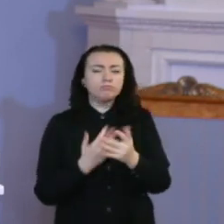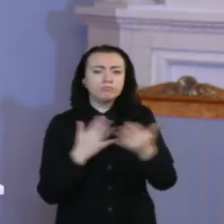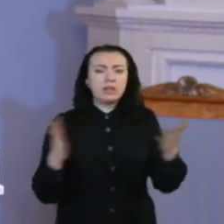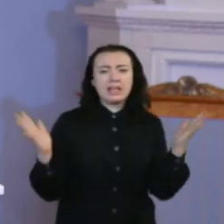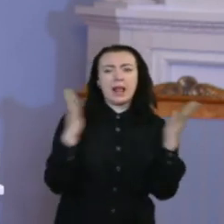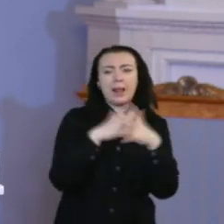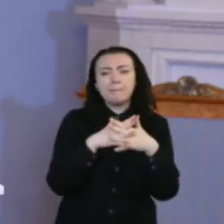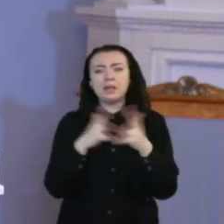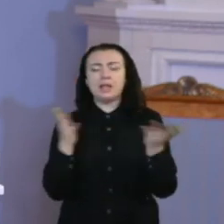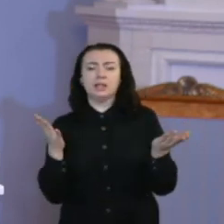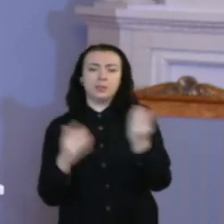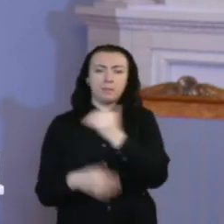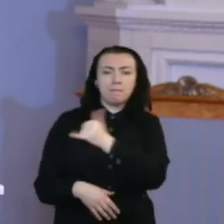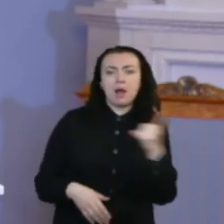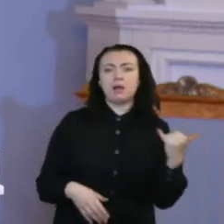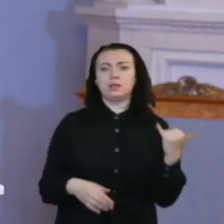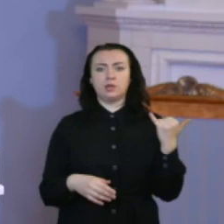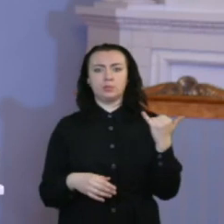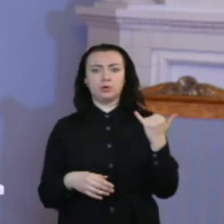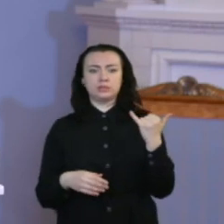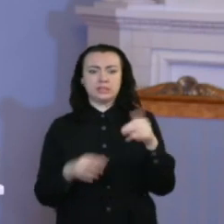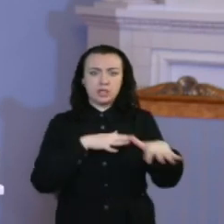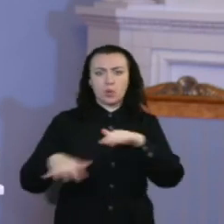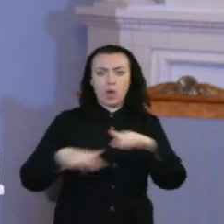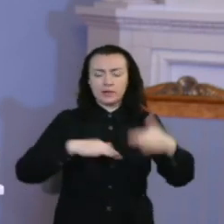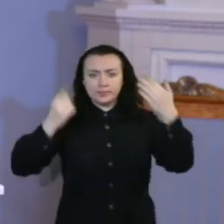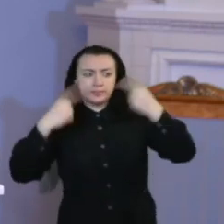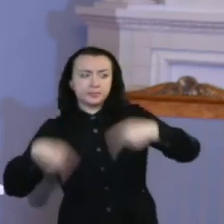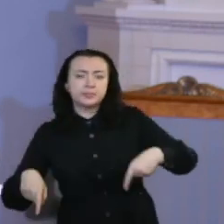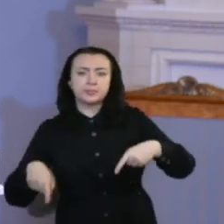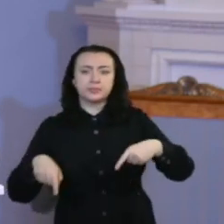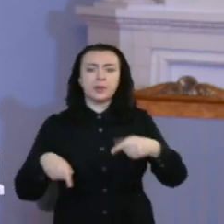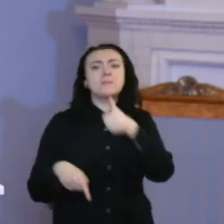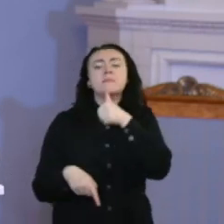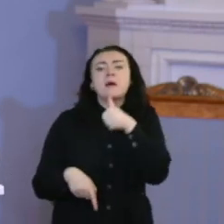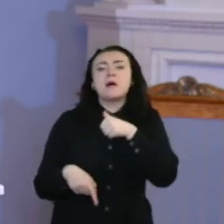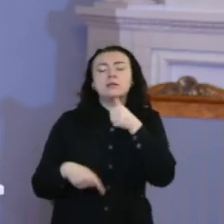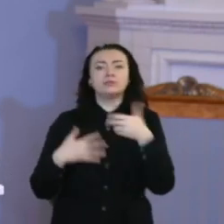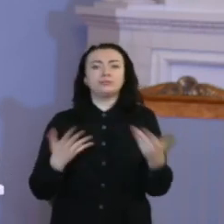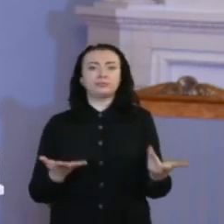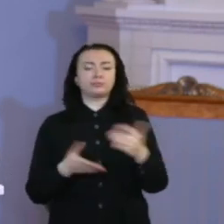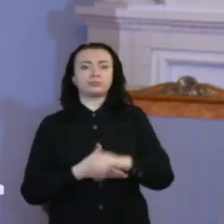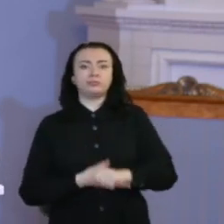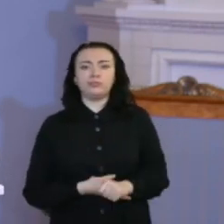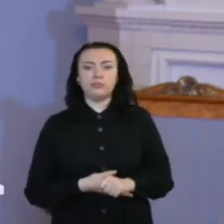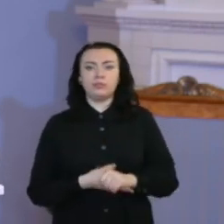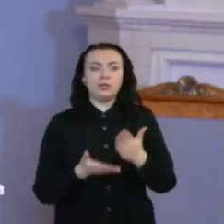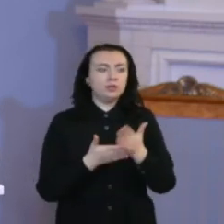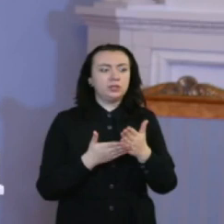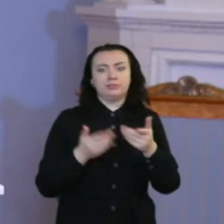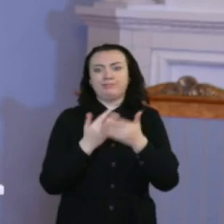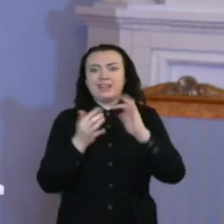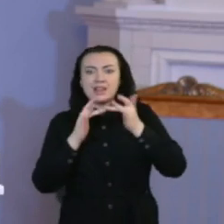hybridinius bandymus destabilizuoti padėtį šalyje, tarkim, per kažkokias kiberatakas,